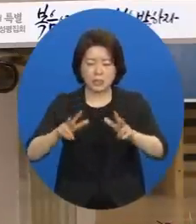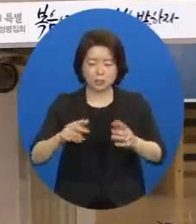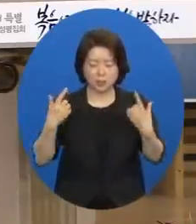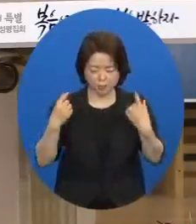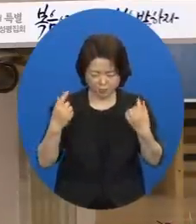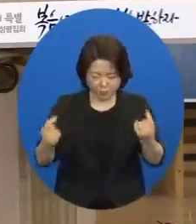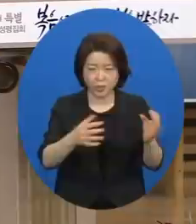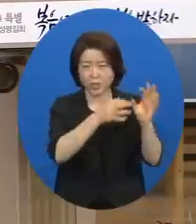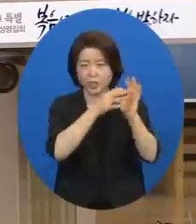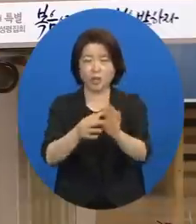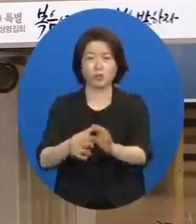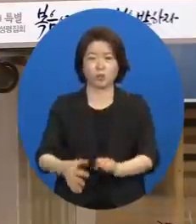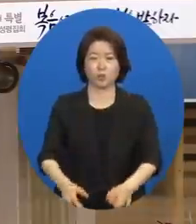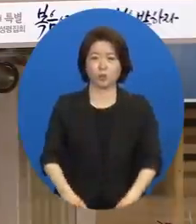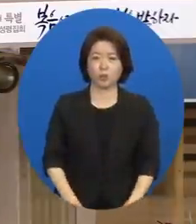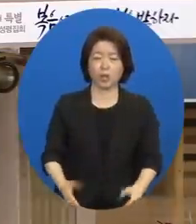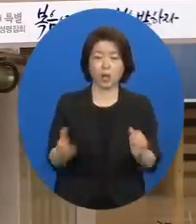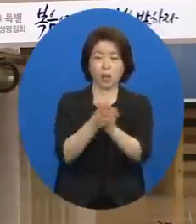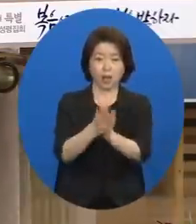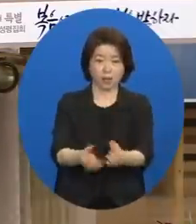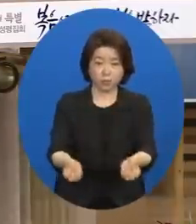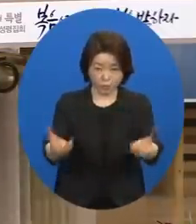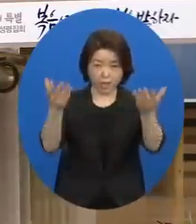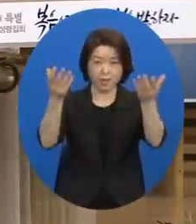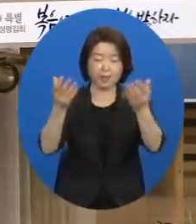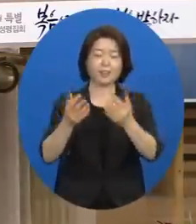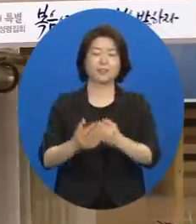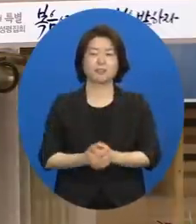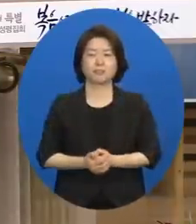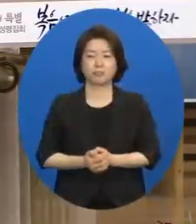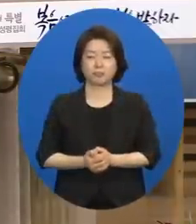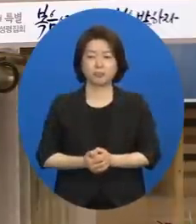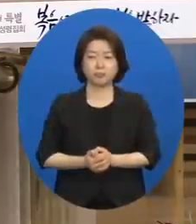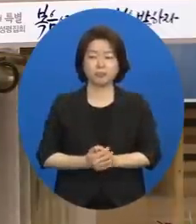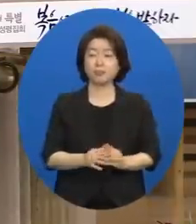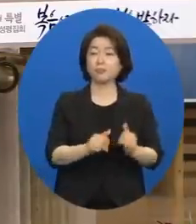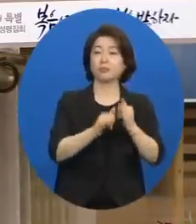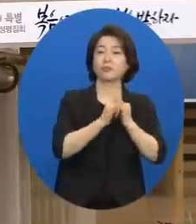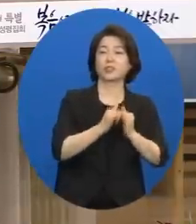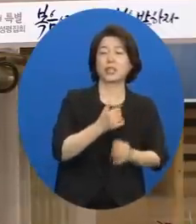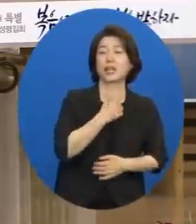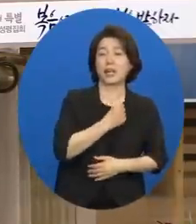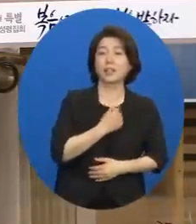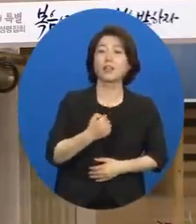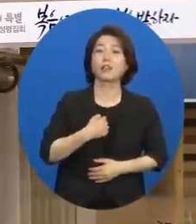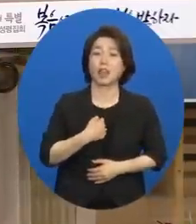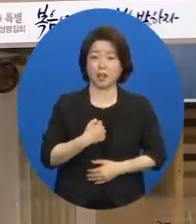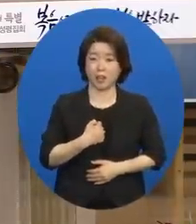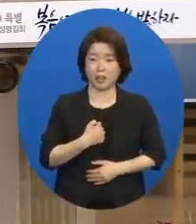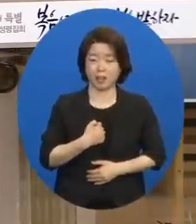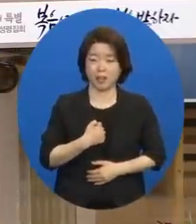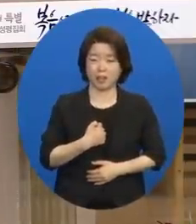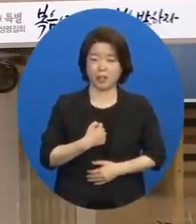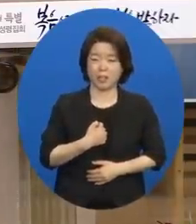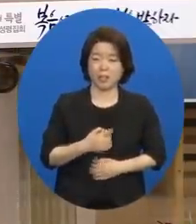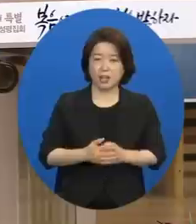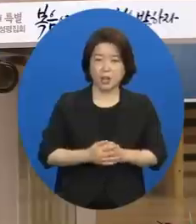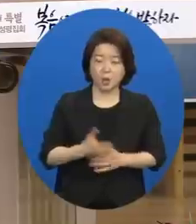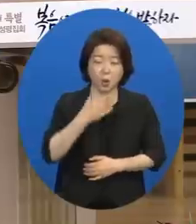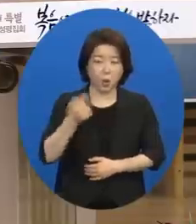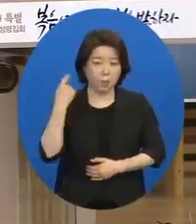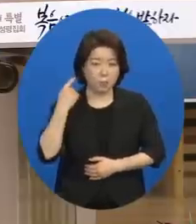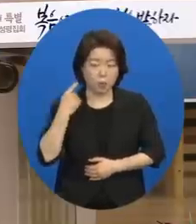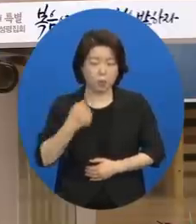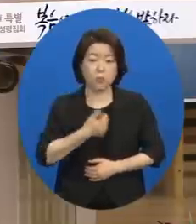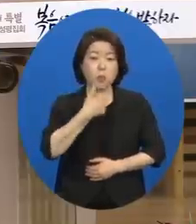실제인 것입니다. 할렐루야. 자살을 꿈꾸고 시도하던 놈이 제가 전한 복음 5분 전한